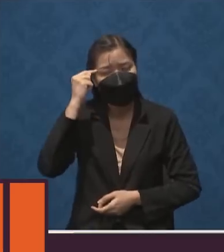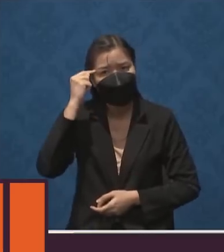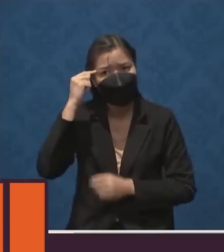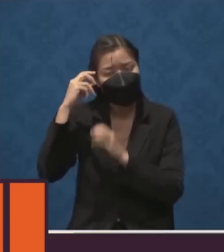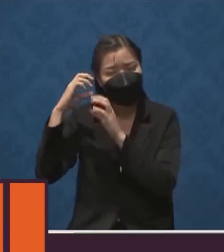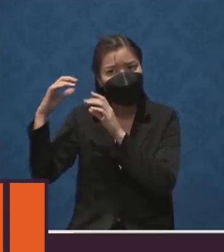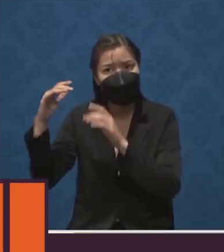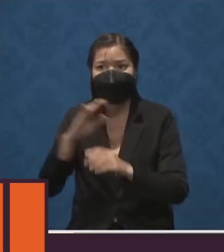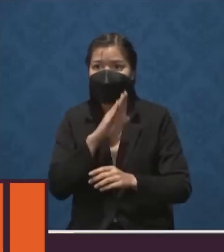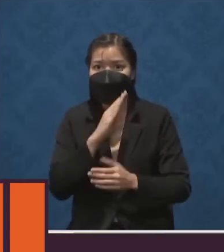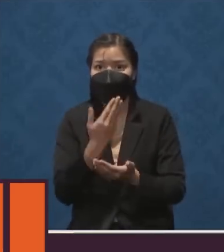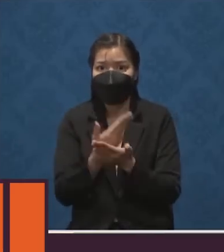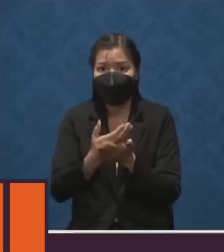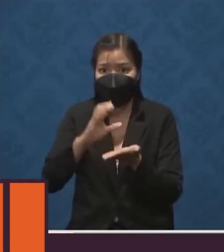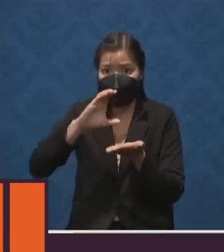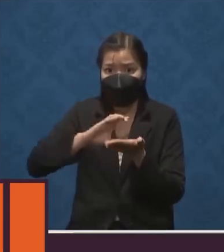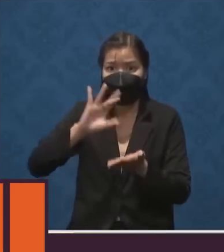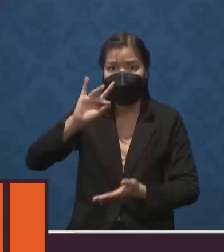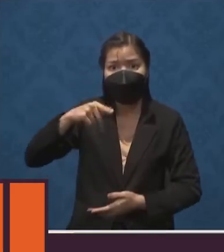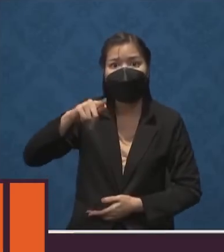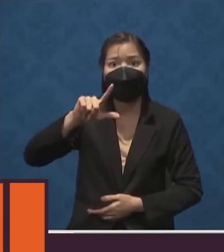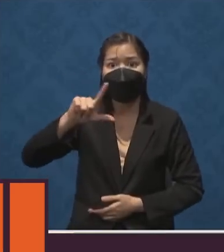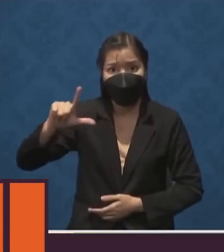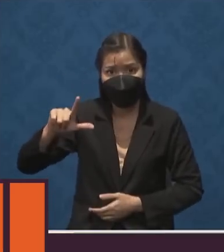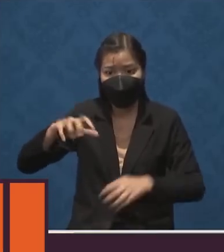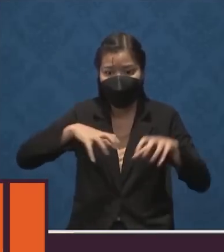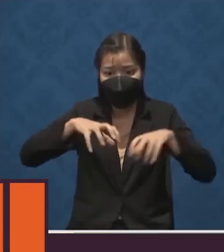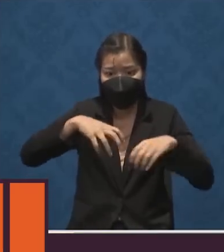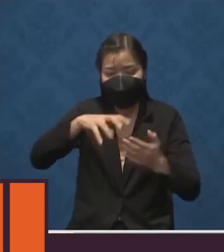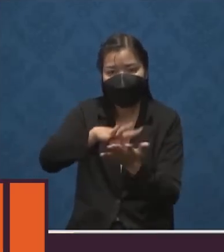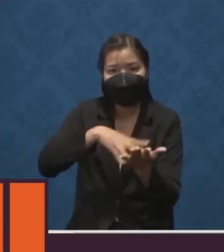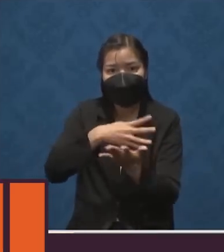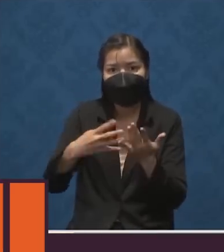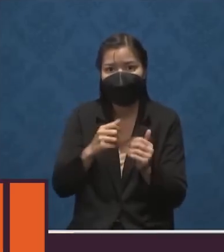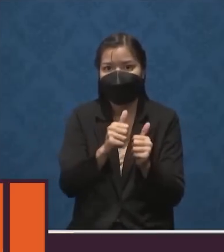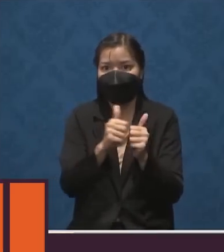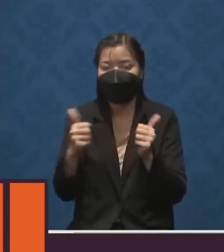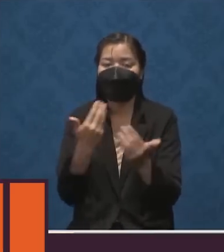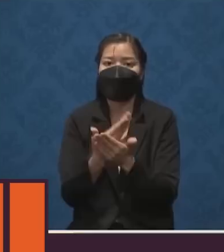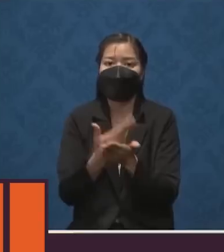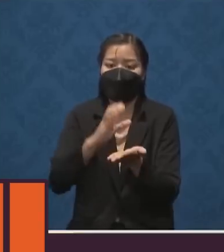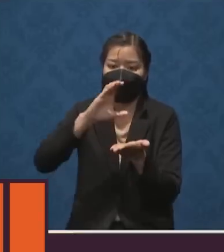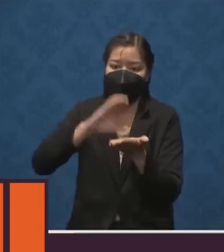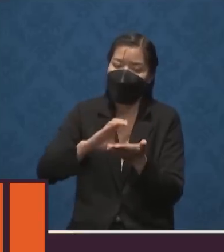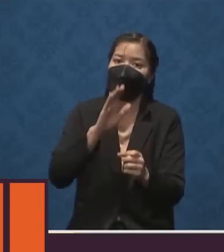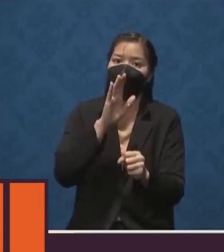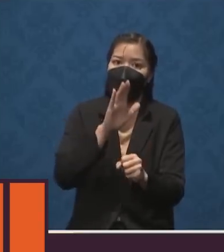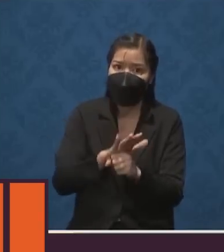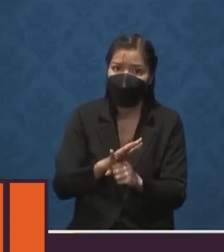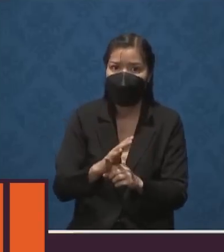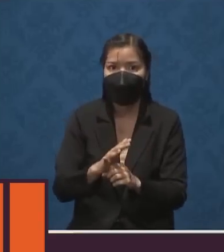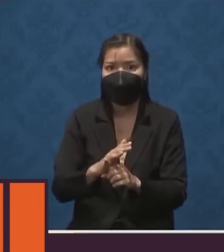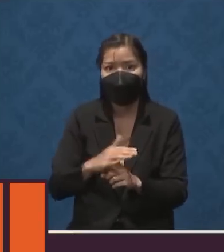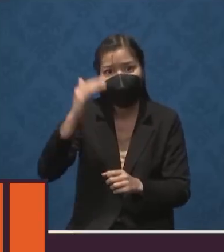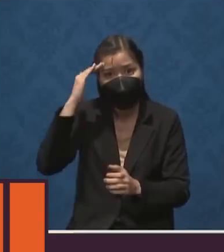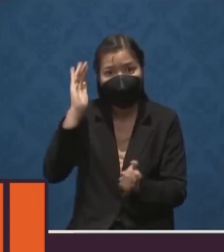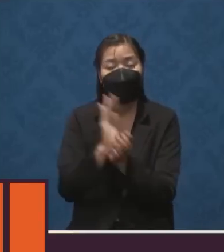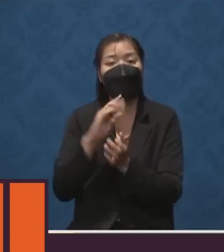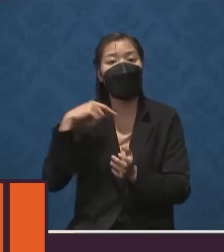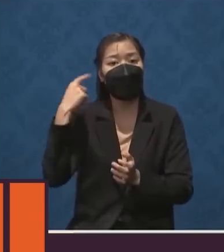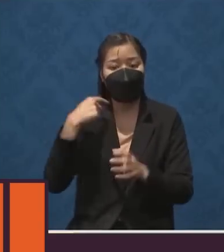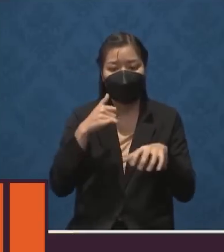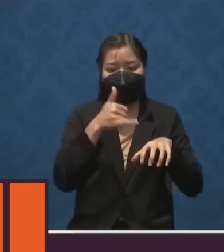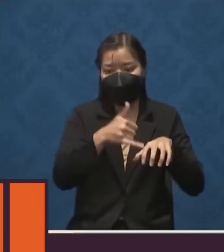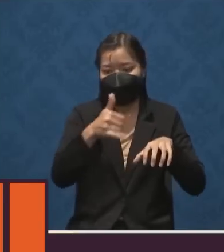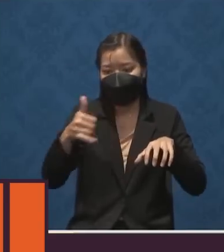ึ้น ปีละ 8,000 ล้านบาทหากเราบริหทดีครับเราจะมงบภo สำหรบทั้การ จางตามโดหิงประจำ ทสถานีเพอรับื